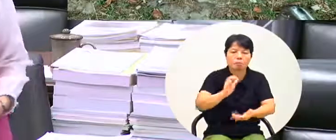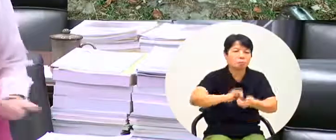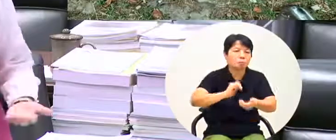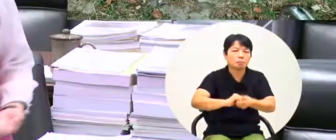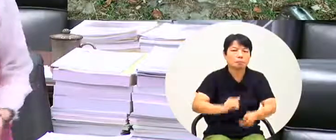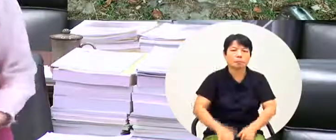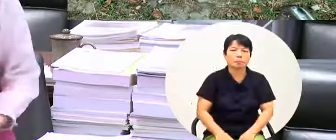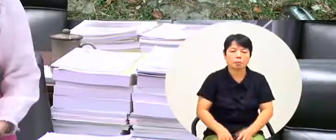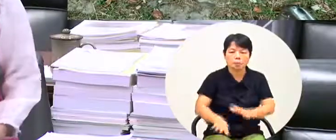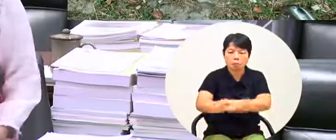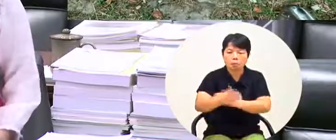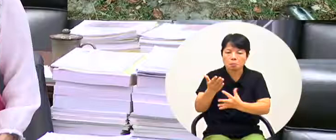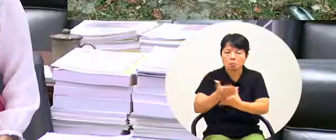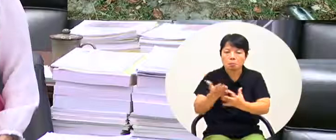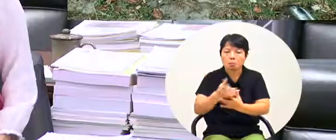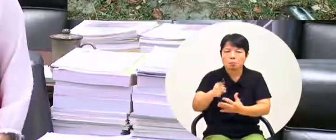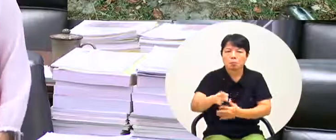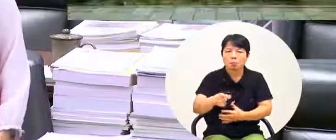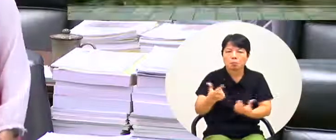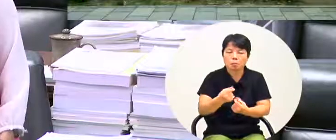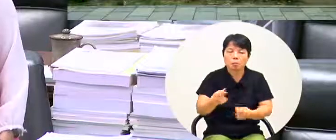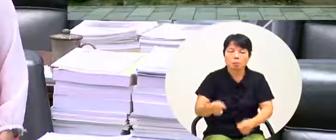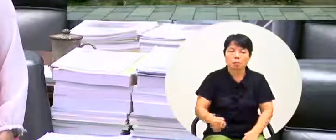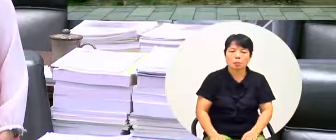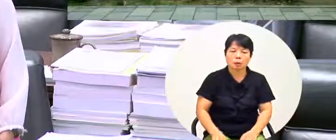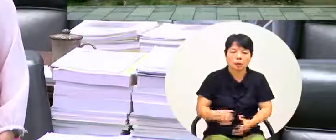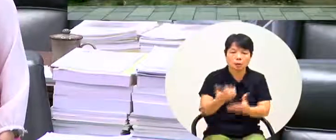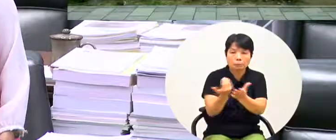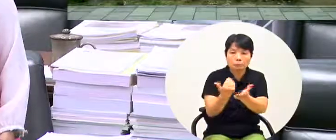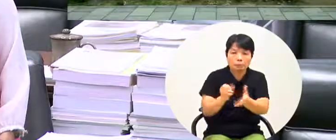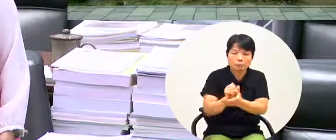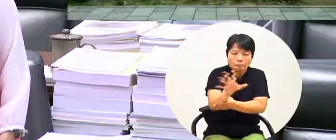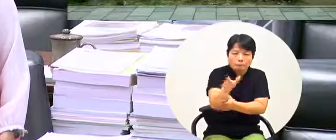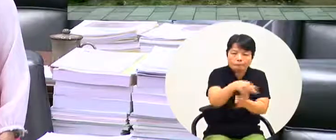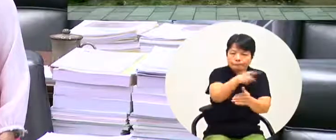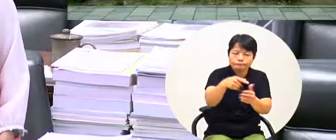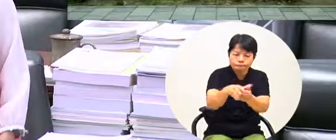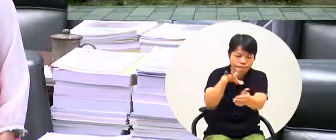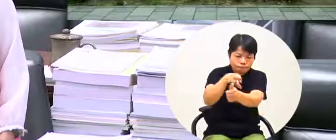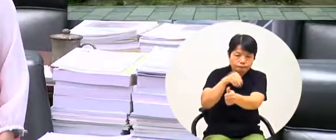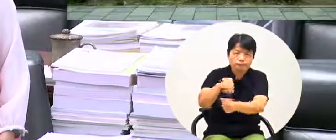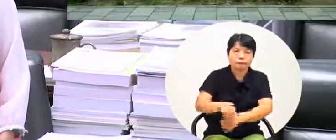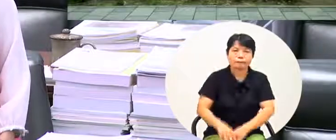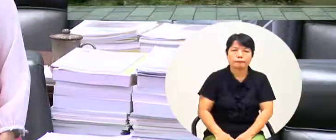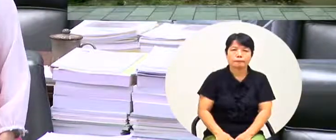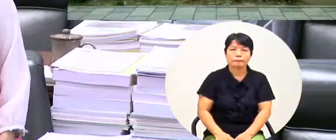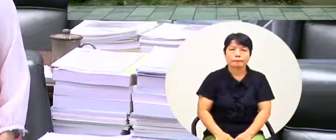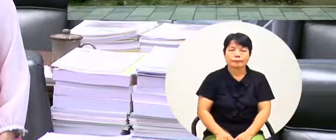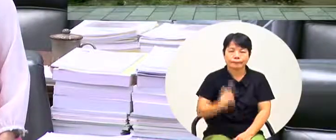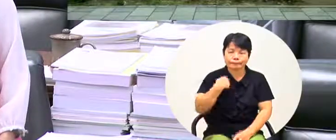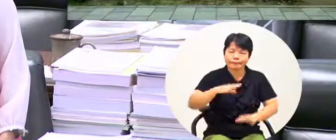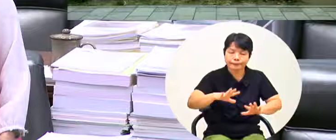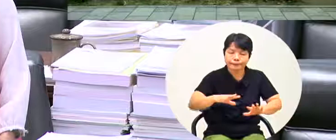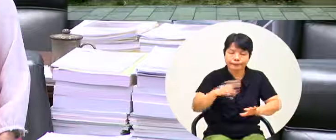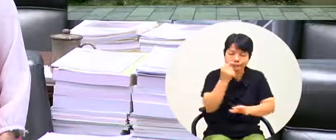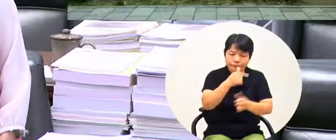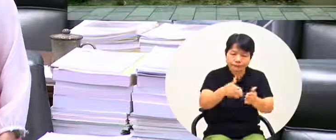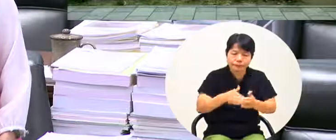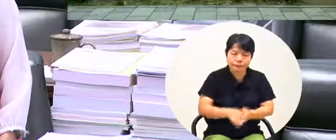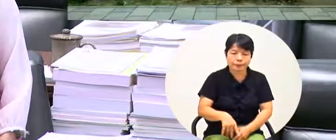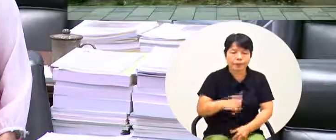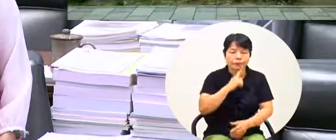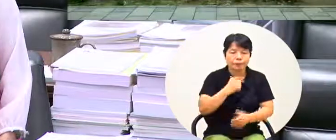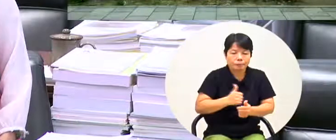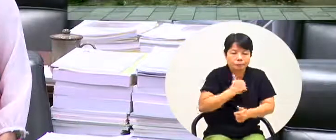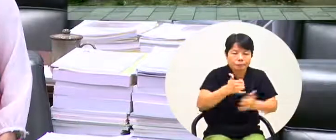的那几样，我觉得都可以去参考的。啊，待会我就是要特别讲到我们的玉成路，玉成路这一段，这个我们已